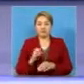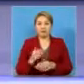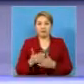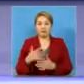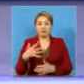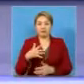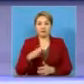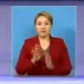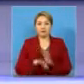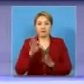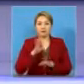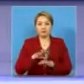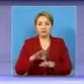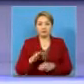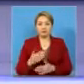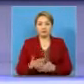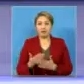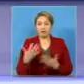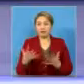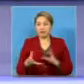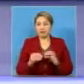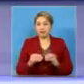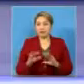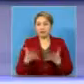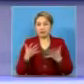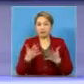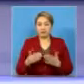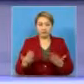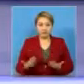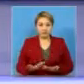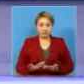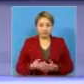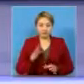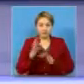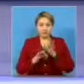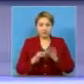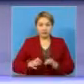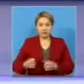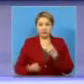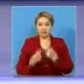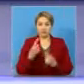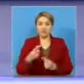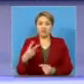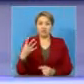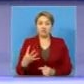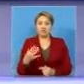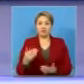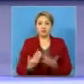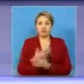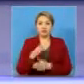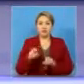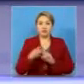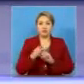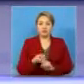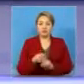и 50% без симптомов. В основном все случаи это местные, и за сутки по региону выявлено 4 новых